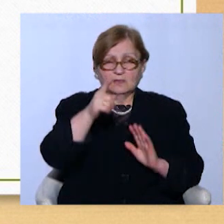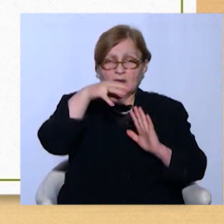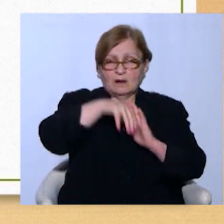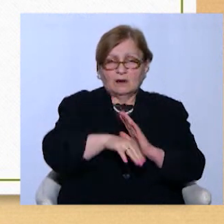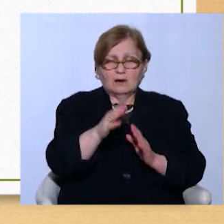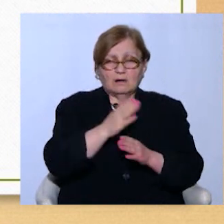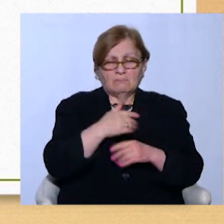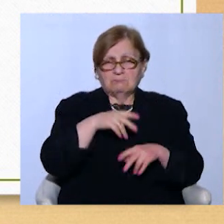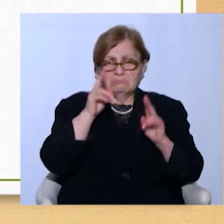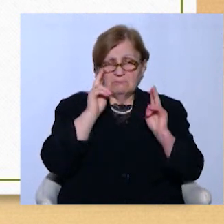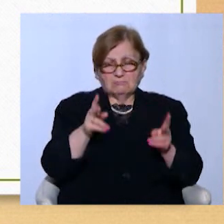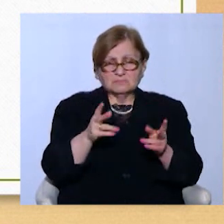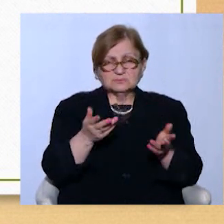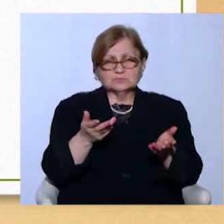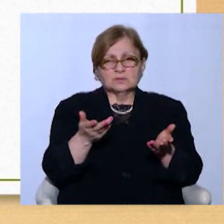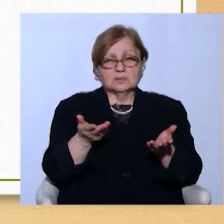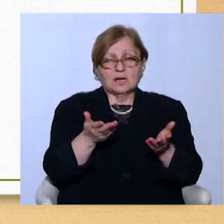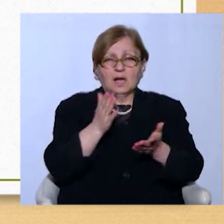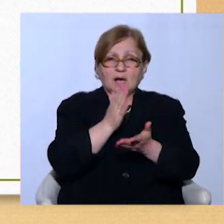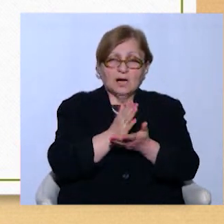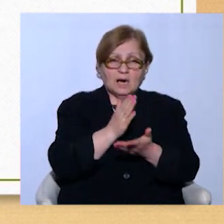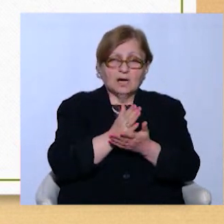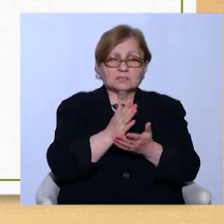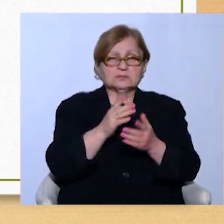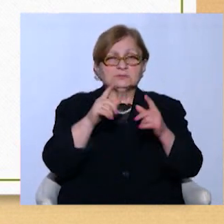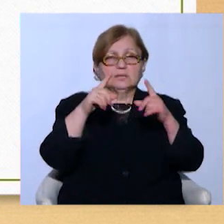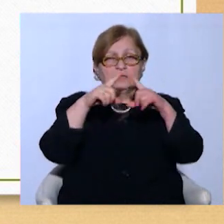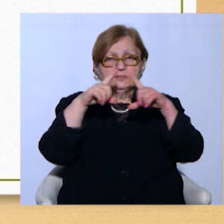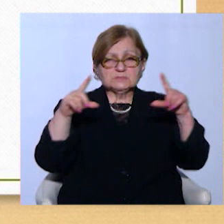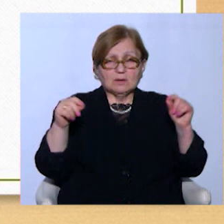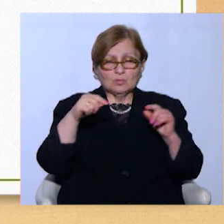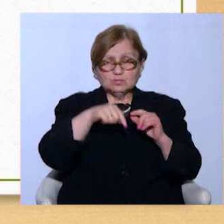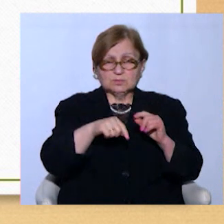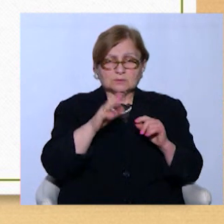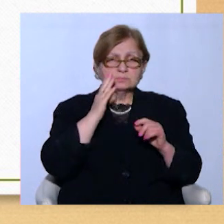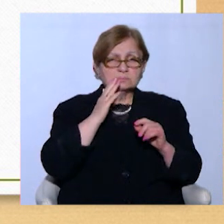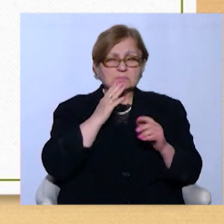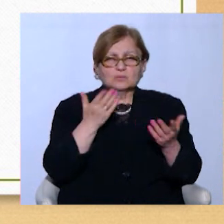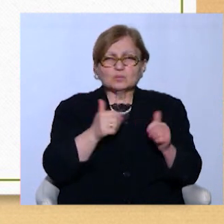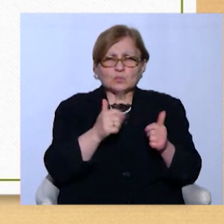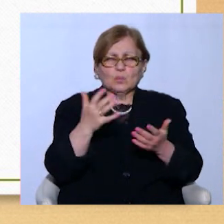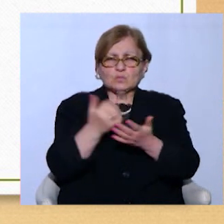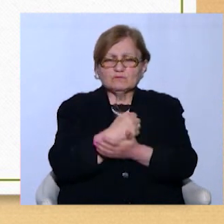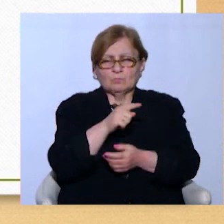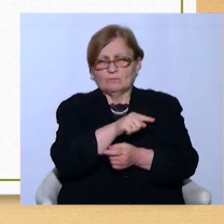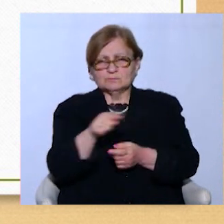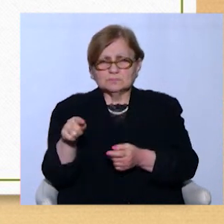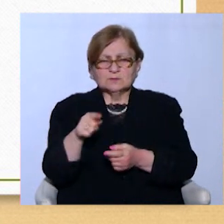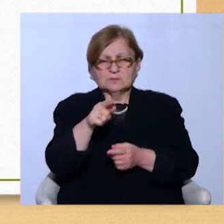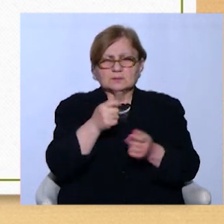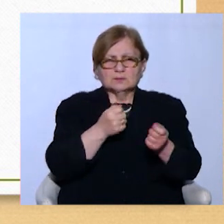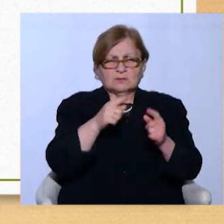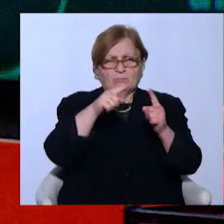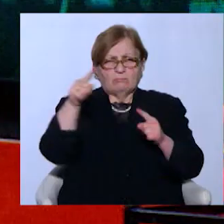ამოცანაში არც ვიცით, რომ ისიც კი არ ვიცით, რომ არის თუ არა წესიერი სამკუთხედი ეს ფუძეში, როგორ ვიპოვოთ MN-ი, მერე თითოეული ამ